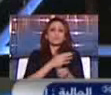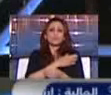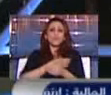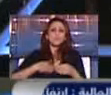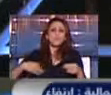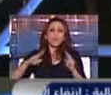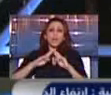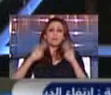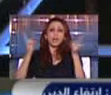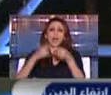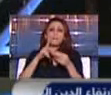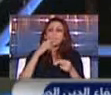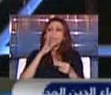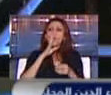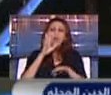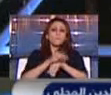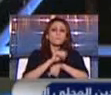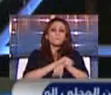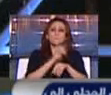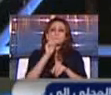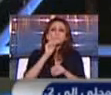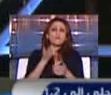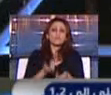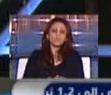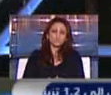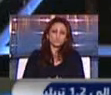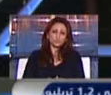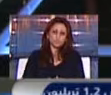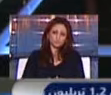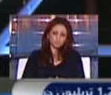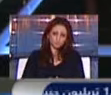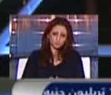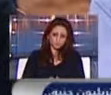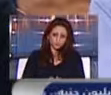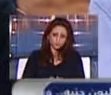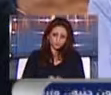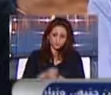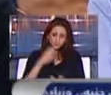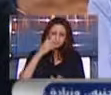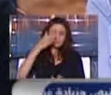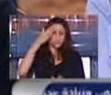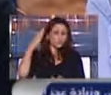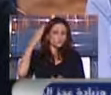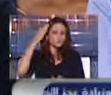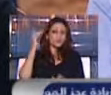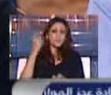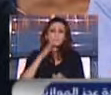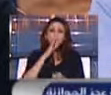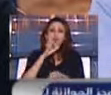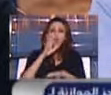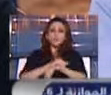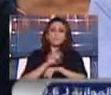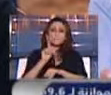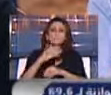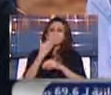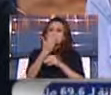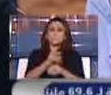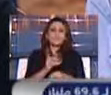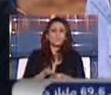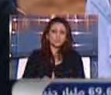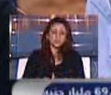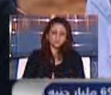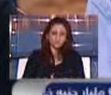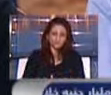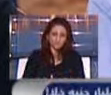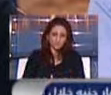فيش ادله مقدمه، لجنة تفصيل حقيقي بنفسها المكونة من مجموعة مستشارين ما فيش ادله هيقدموها خالص. المجلس القومي لاسر